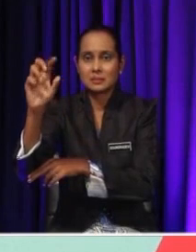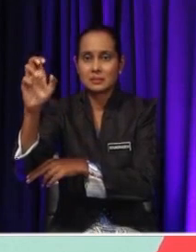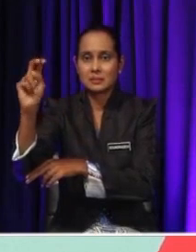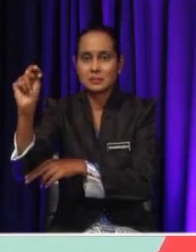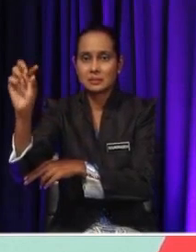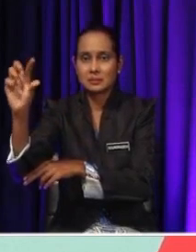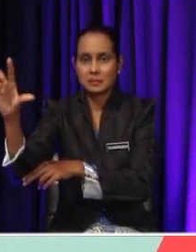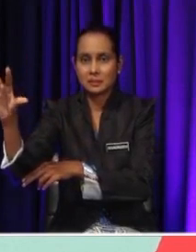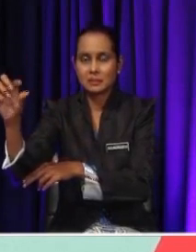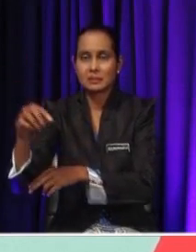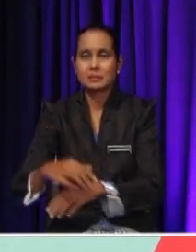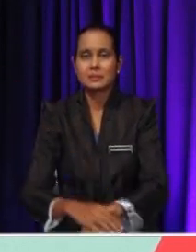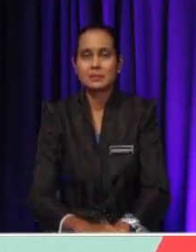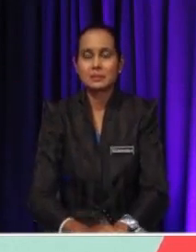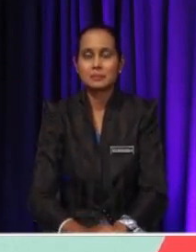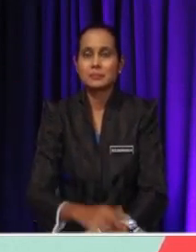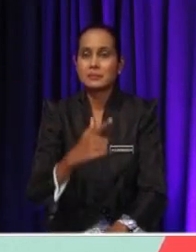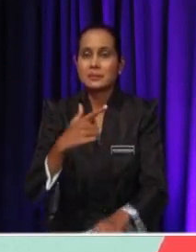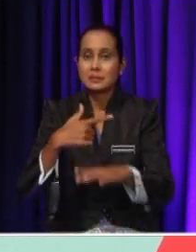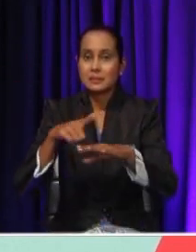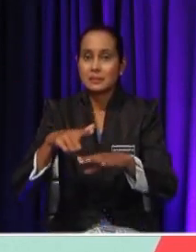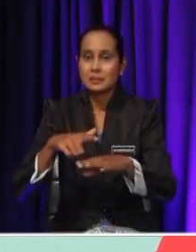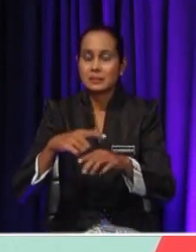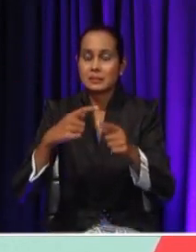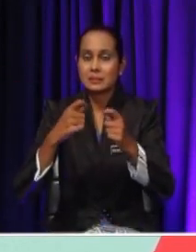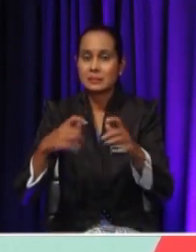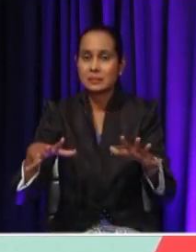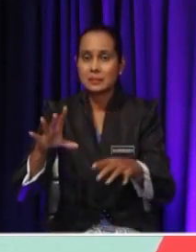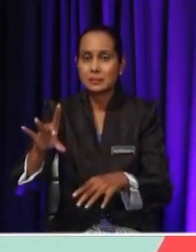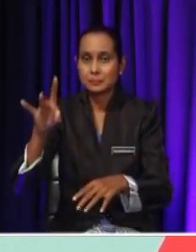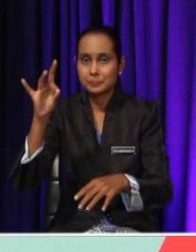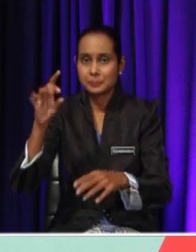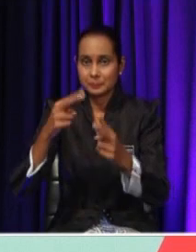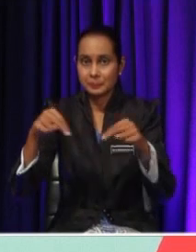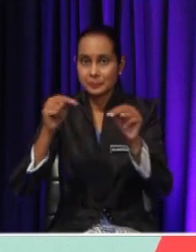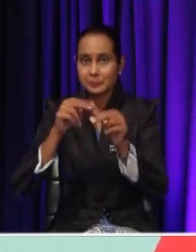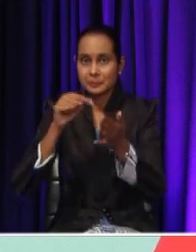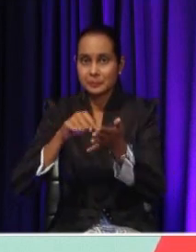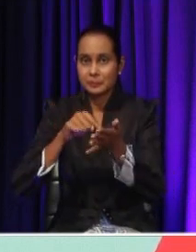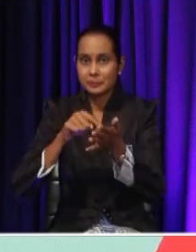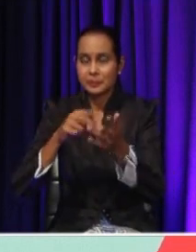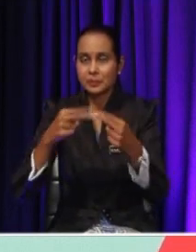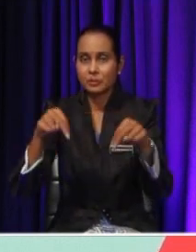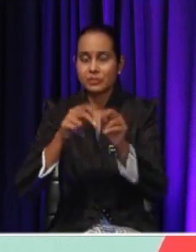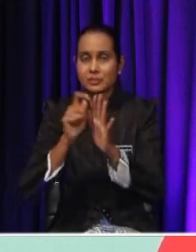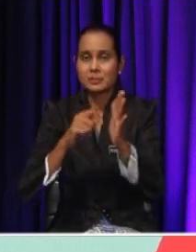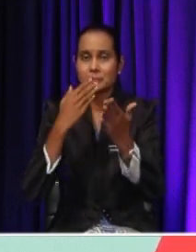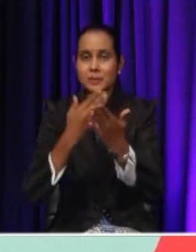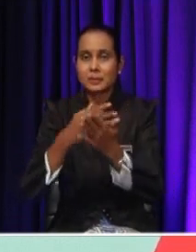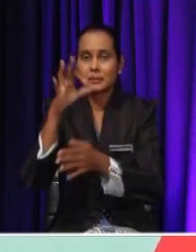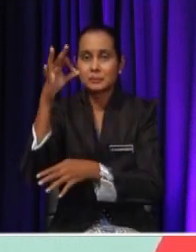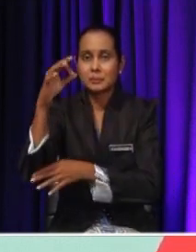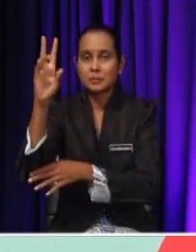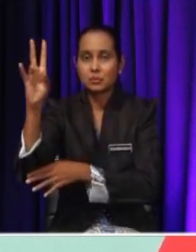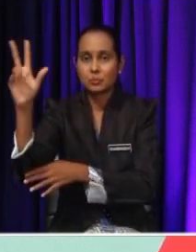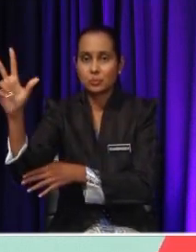karya sastra telah memilih novel ini sebagai novel terbaik untuk tahun 1973 sering ngengenge